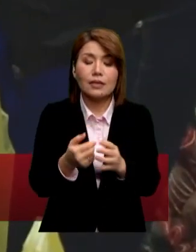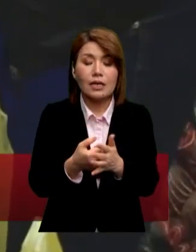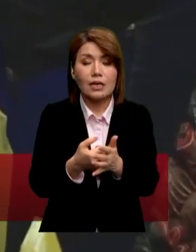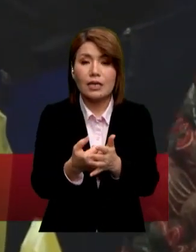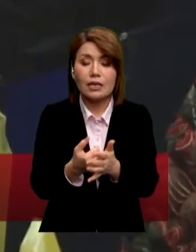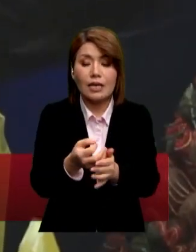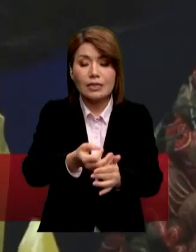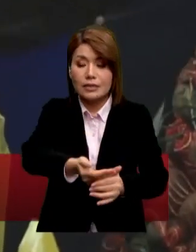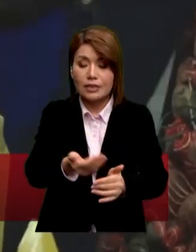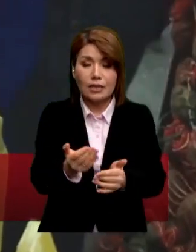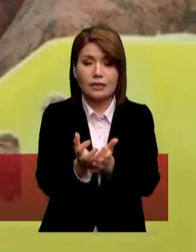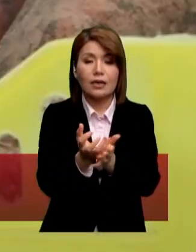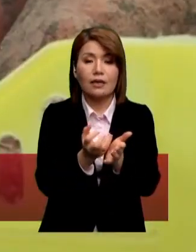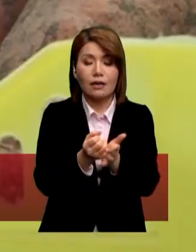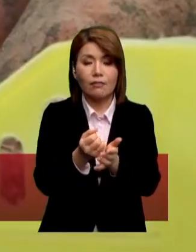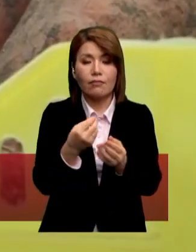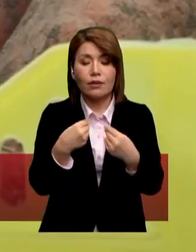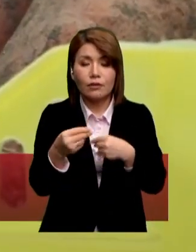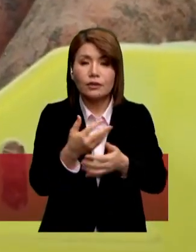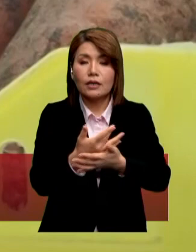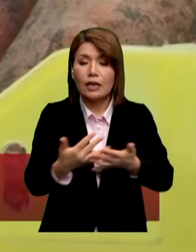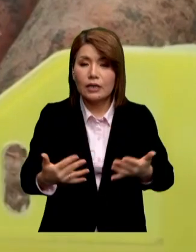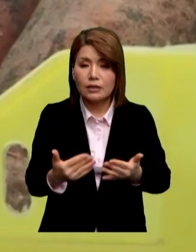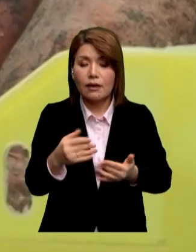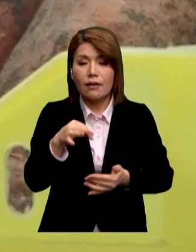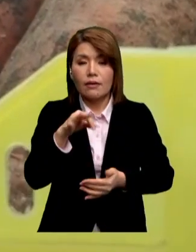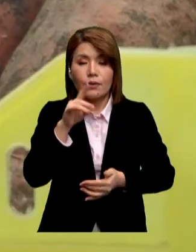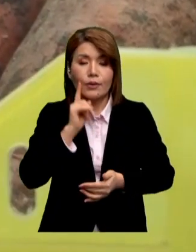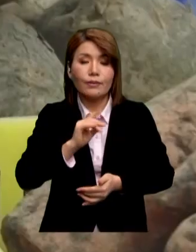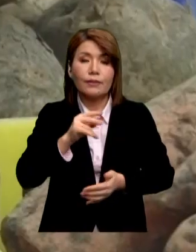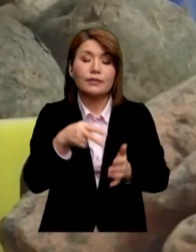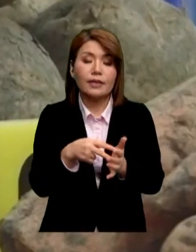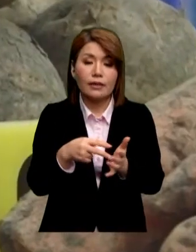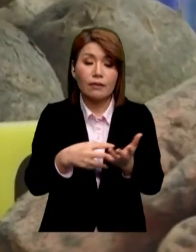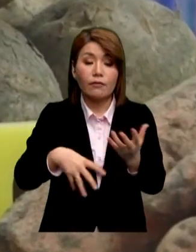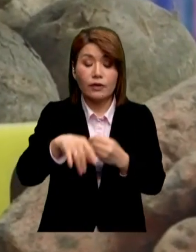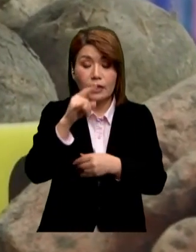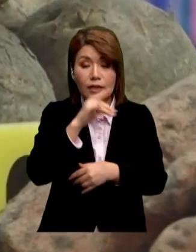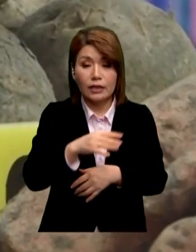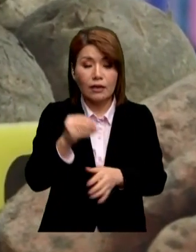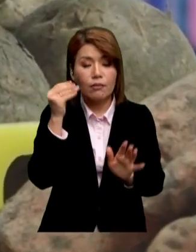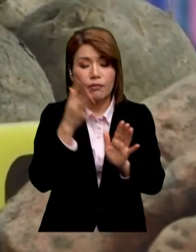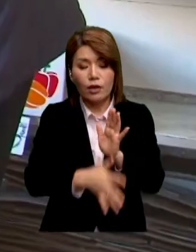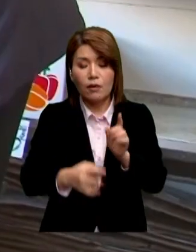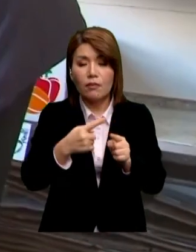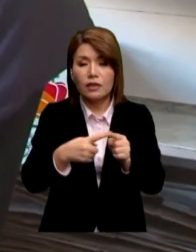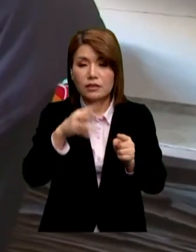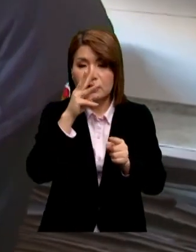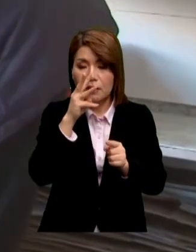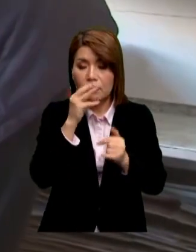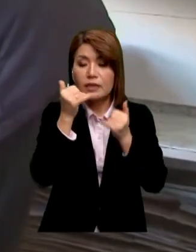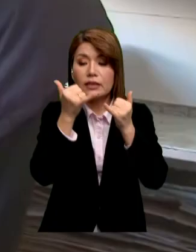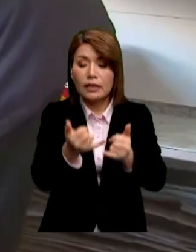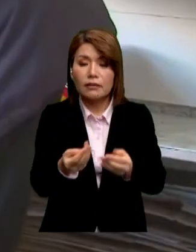пытаются заранее запастись плодоовощной продукции по выгодным ценам. В итоге казахстанцы тратят половину заработной платы